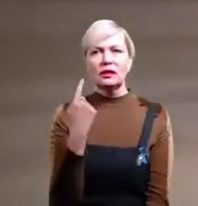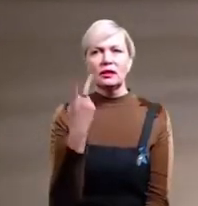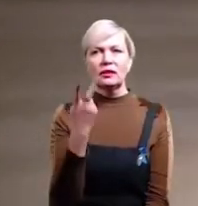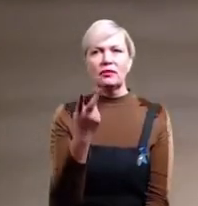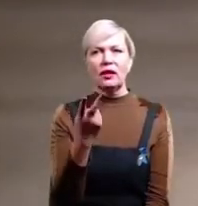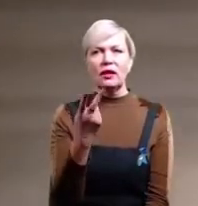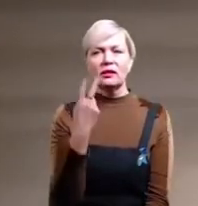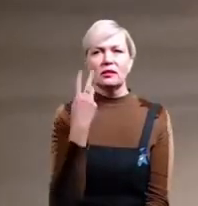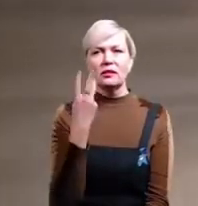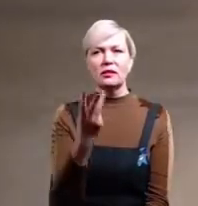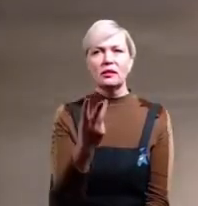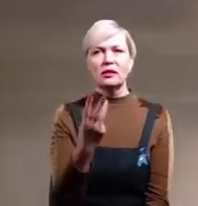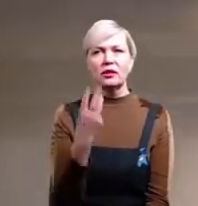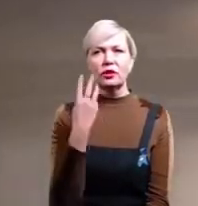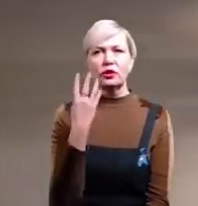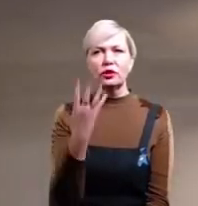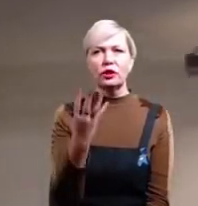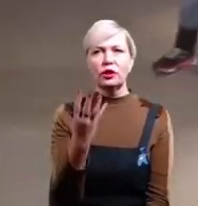И.